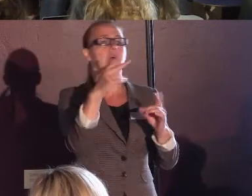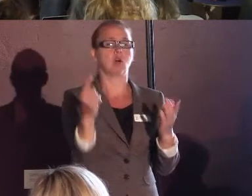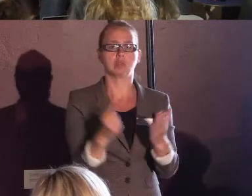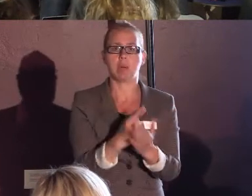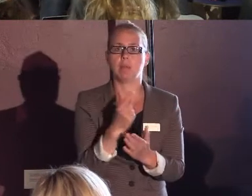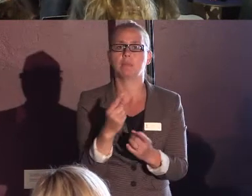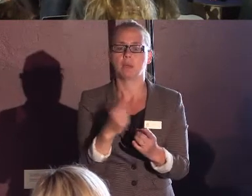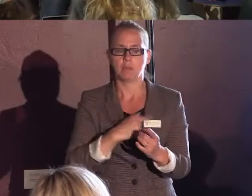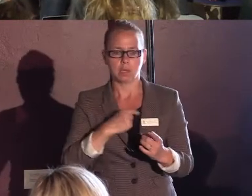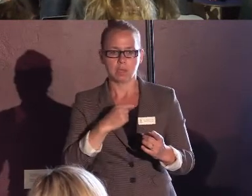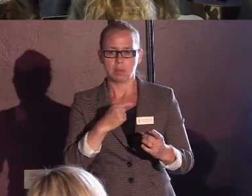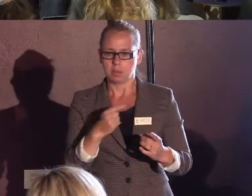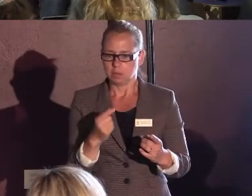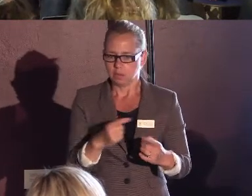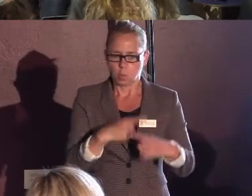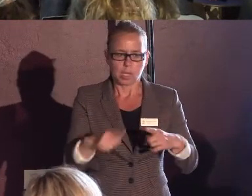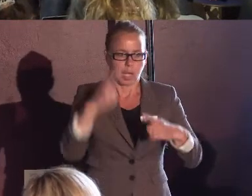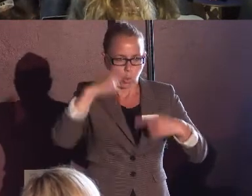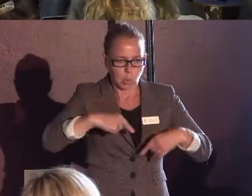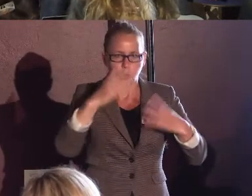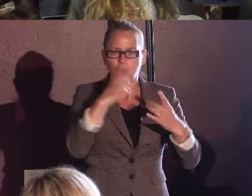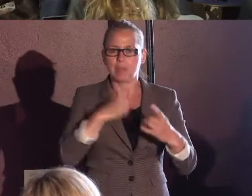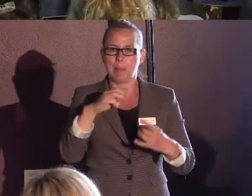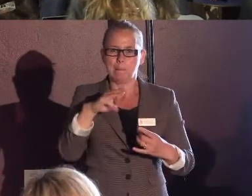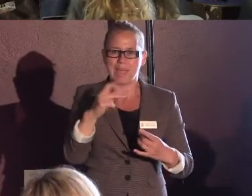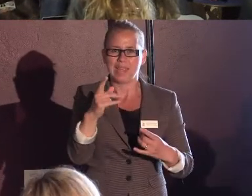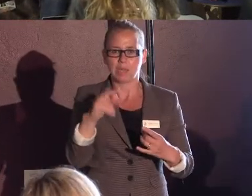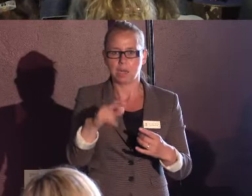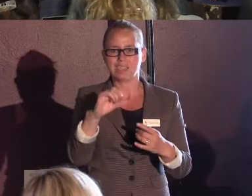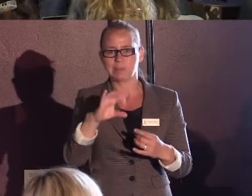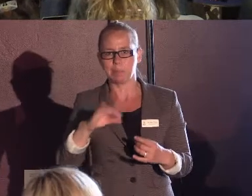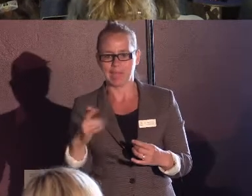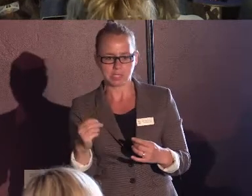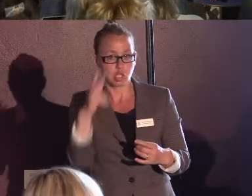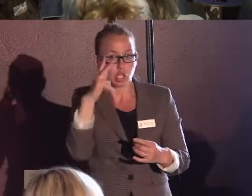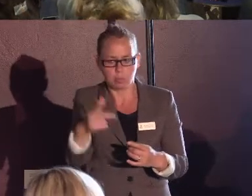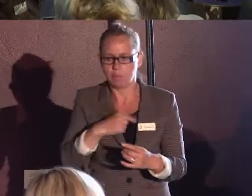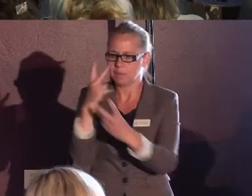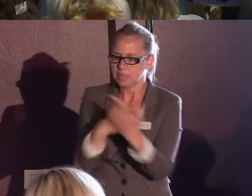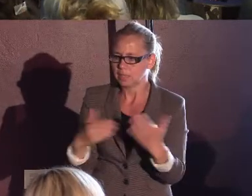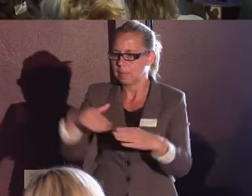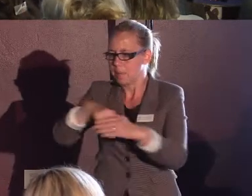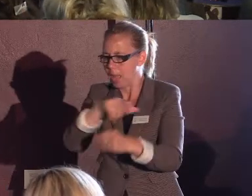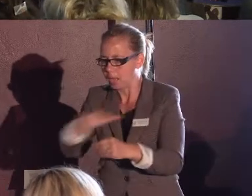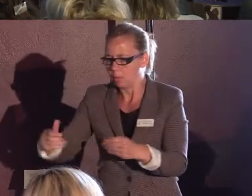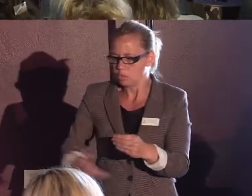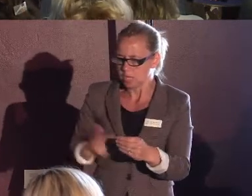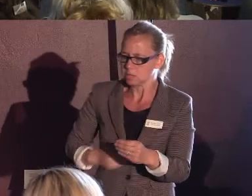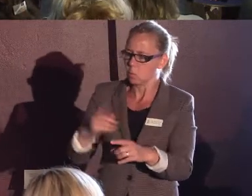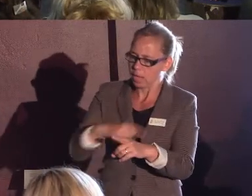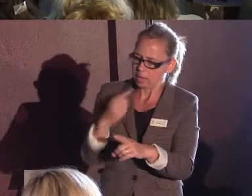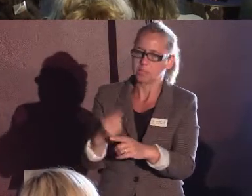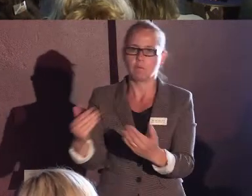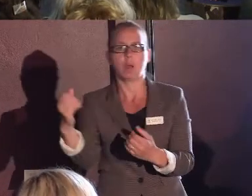tog del av makerkulturen och var på ett makerspace i Göteborg och arbetade och visade för medlemmar och för gäster och fick respons hela